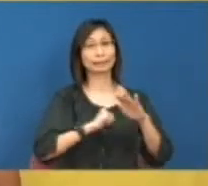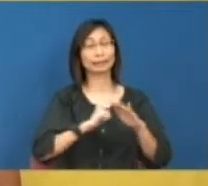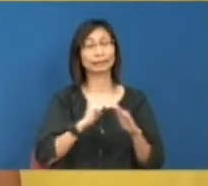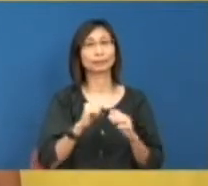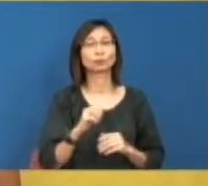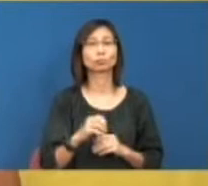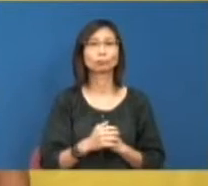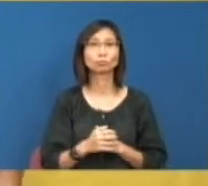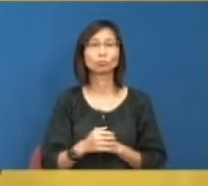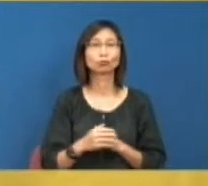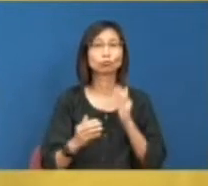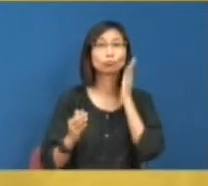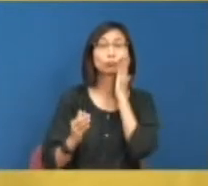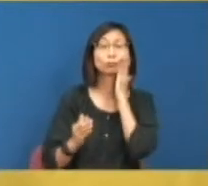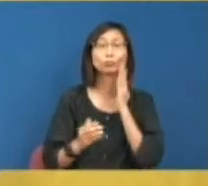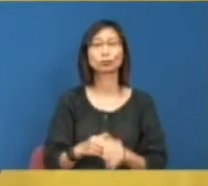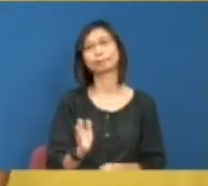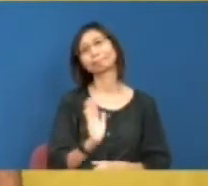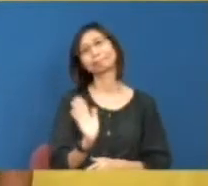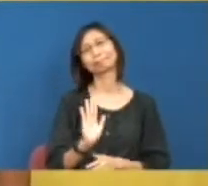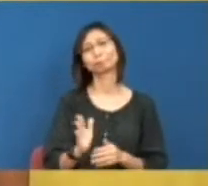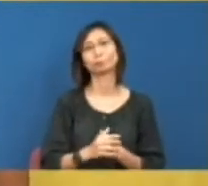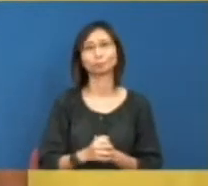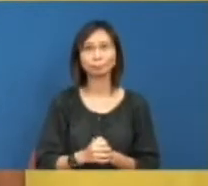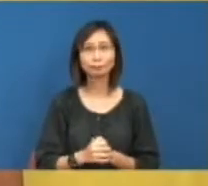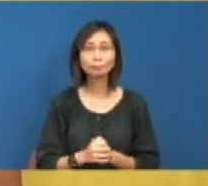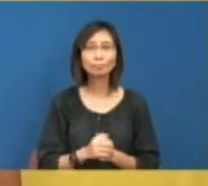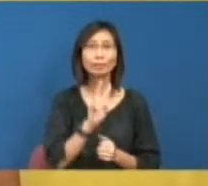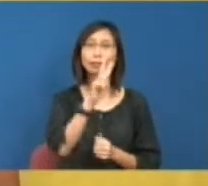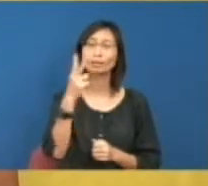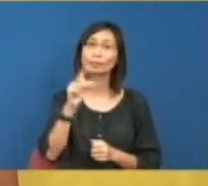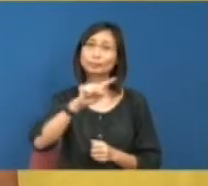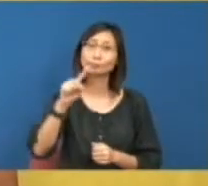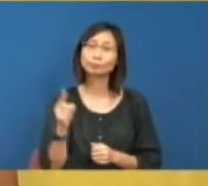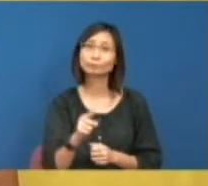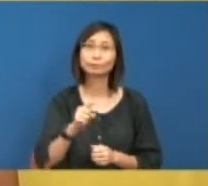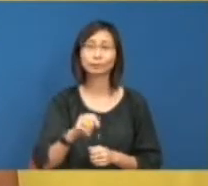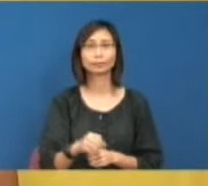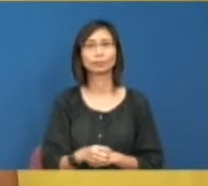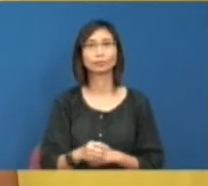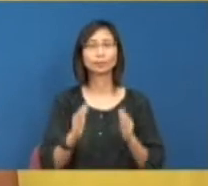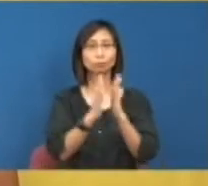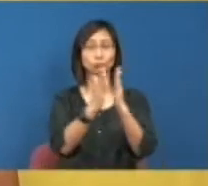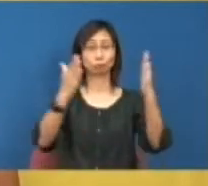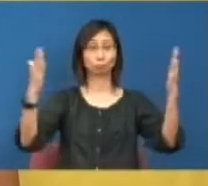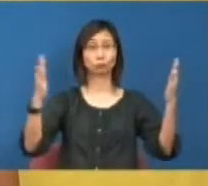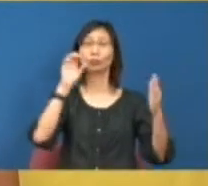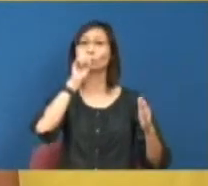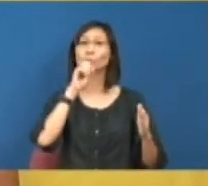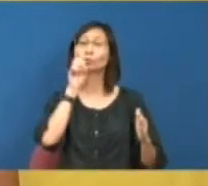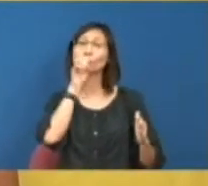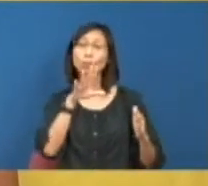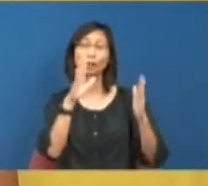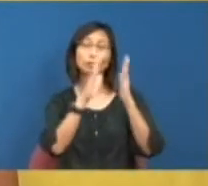呢班即係22萬人嘅嘅報道嘅篇幅，亦都唔會係因為嗰個示威